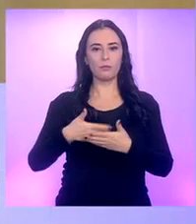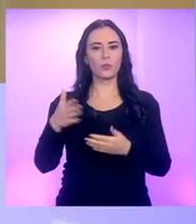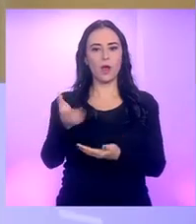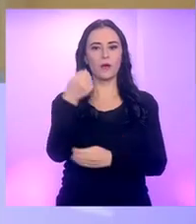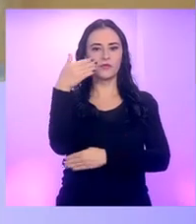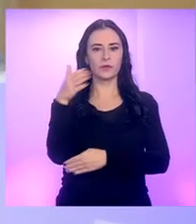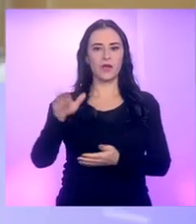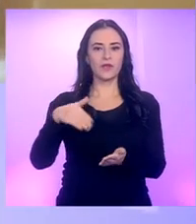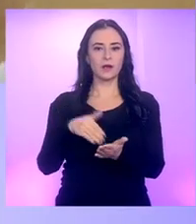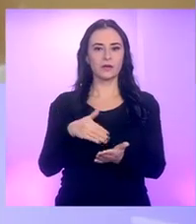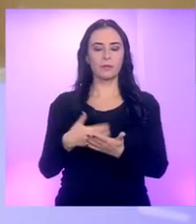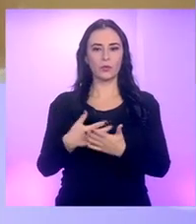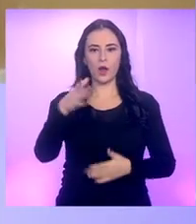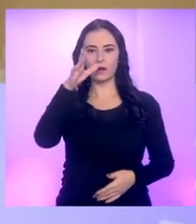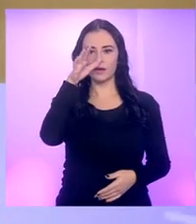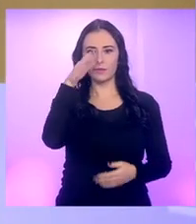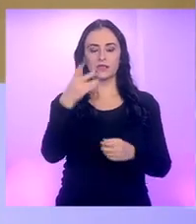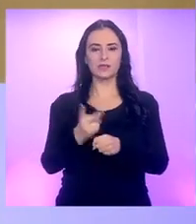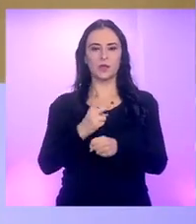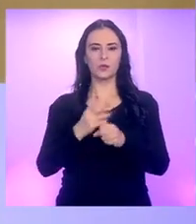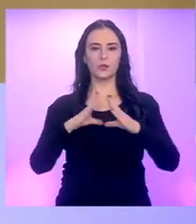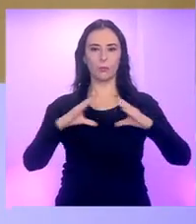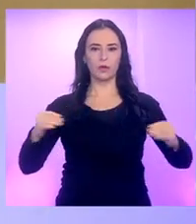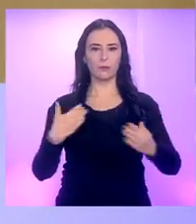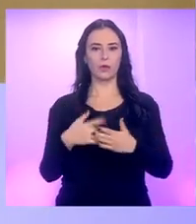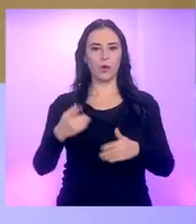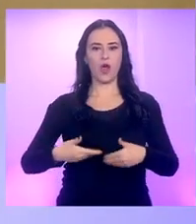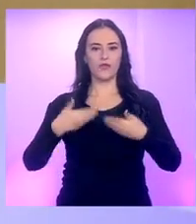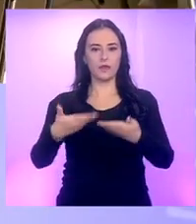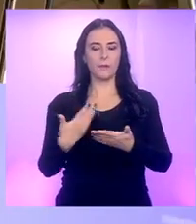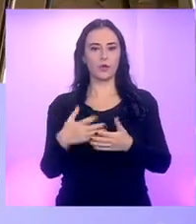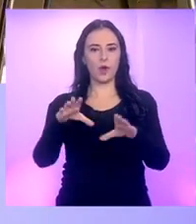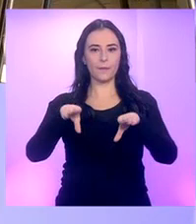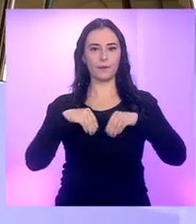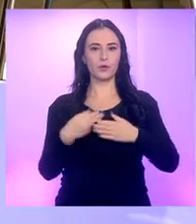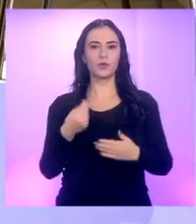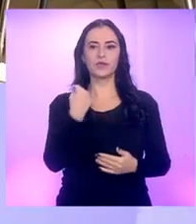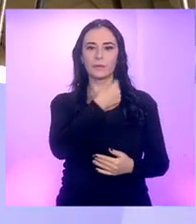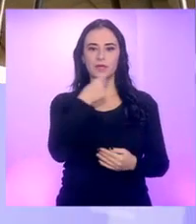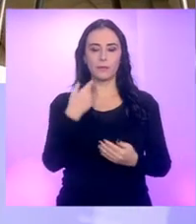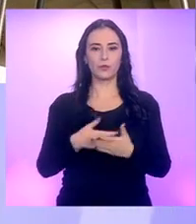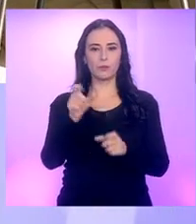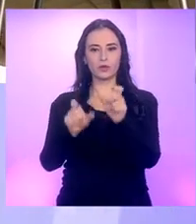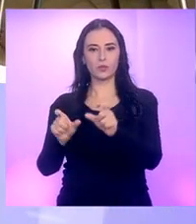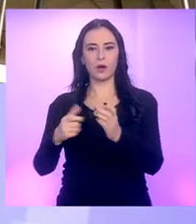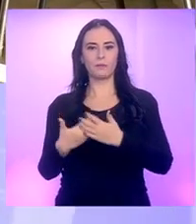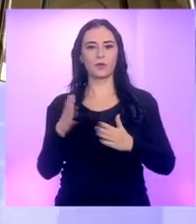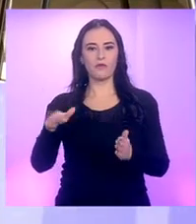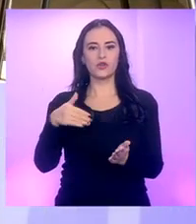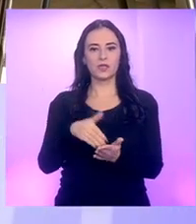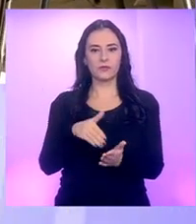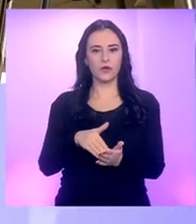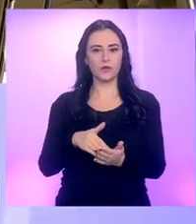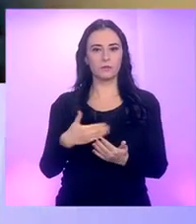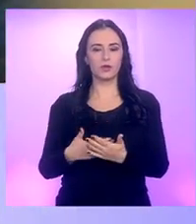nevoie de aceste dovezi pentru a păcăli statul român, astfel au cerut și au și primit indemnizații, la fel ca persoanele care au fost nevoite